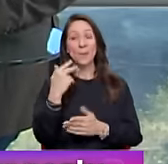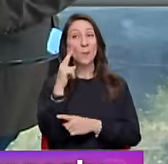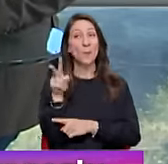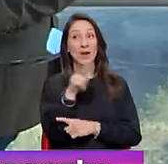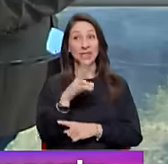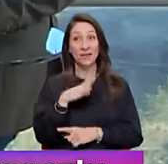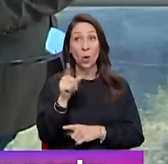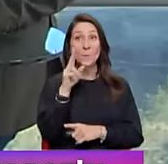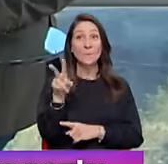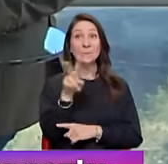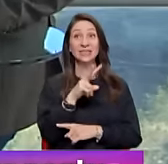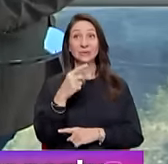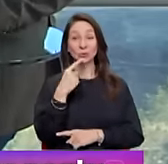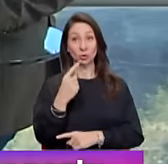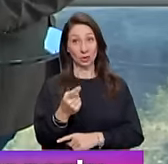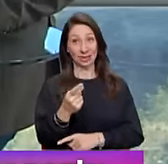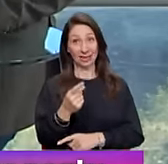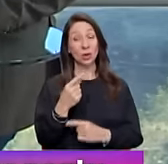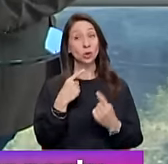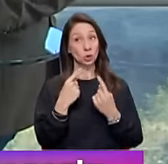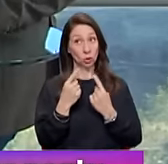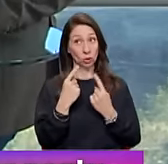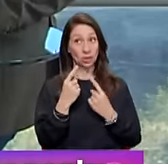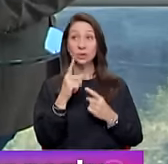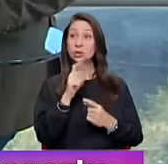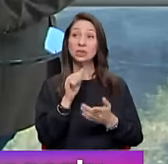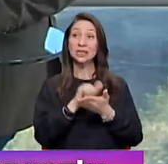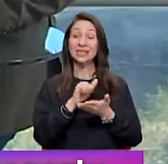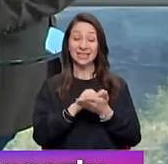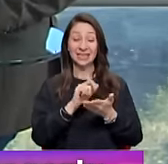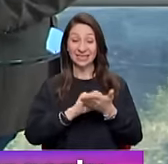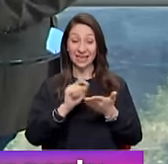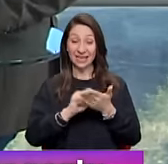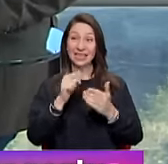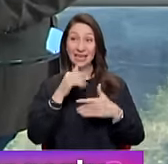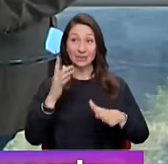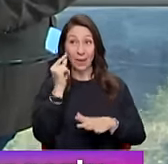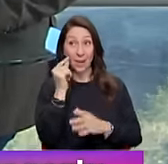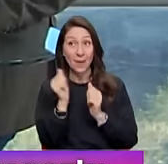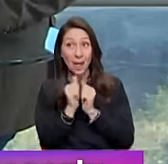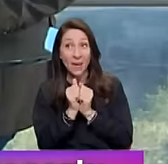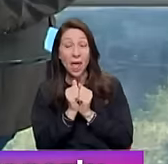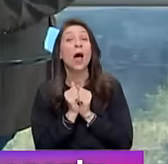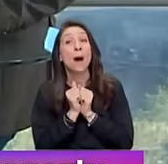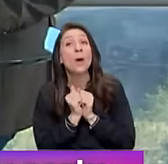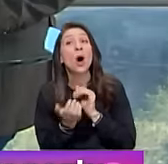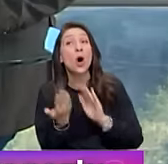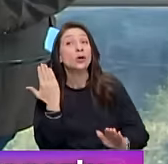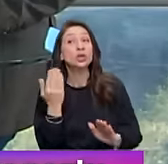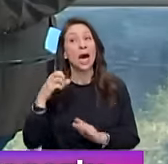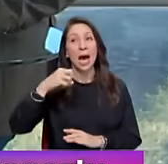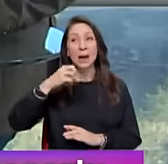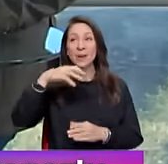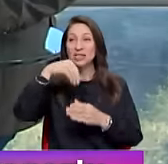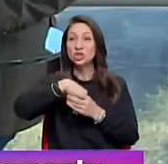var. O manzara manzaranın söylediklerini konuşacağız. Sözcü gazetesi yazarı Deniz Zeyrek'le birlikte. Fakat öncesinde AK